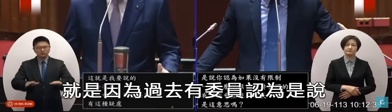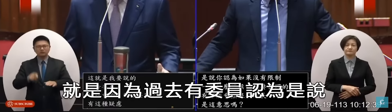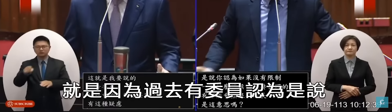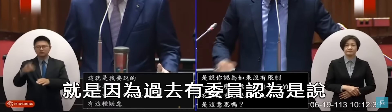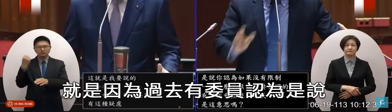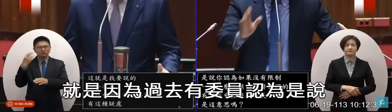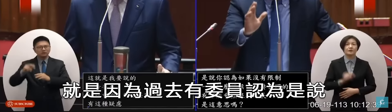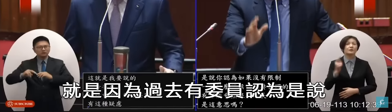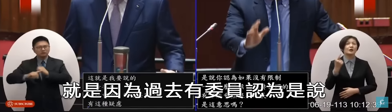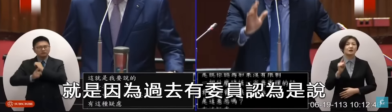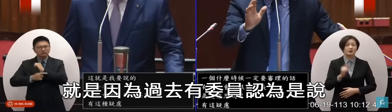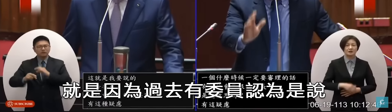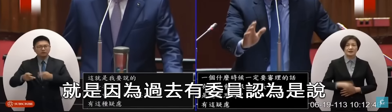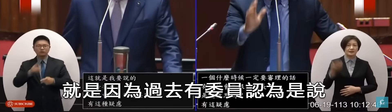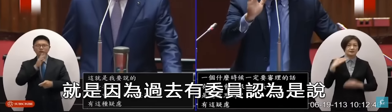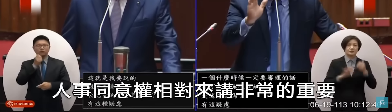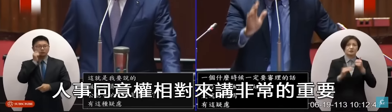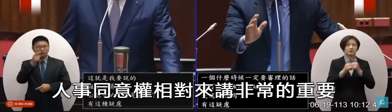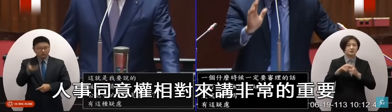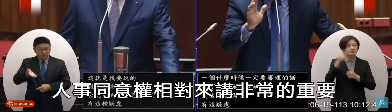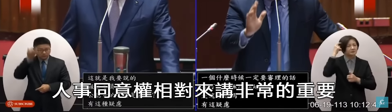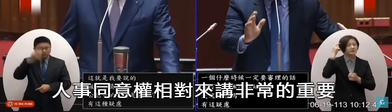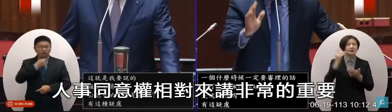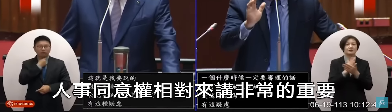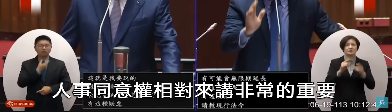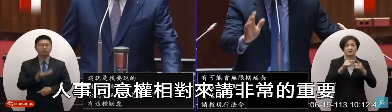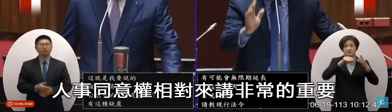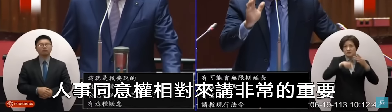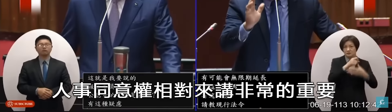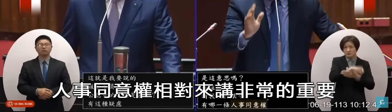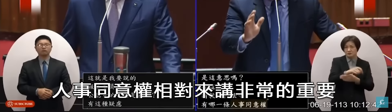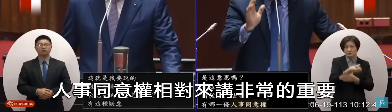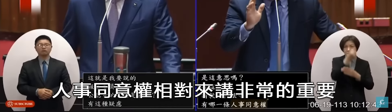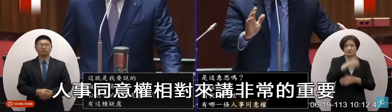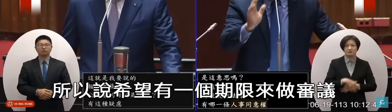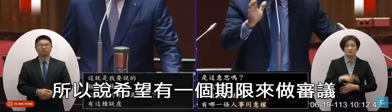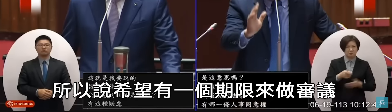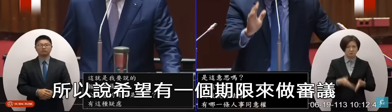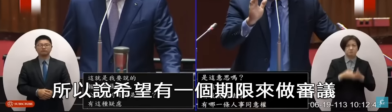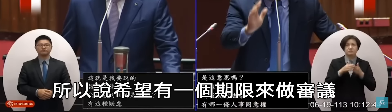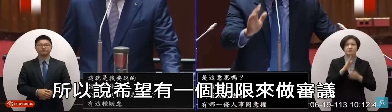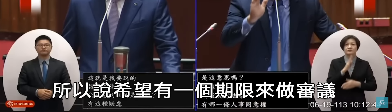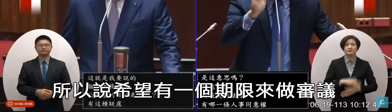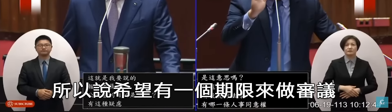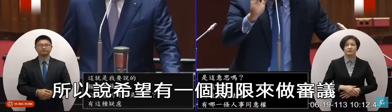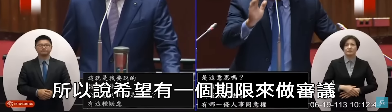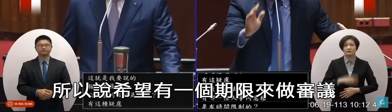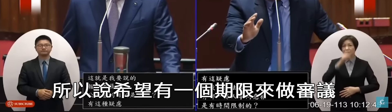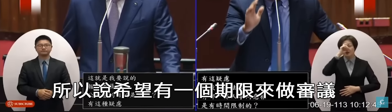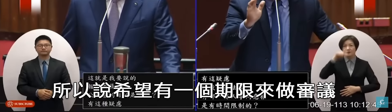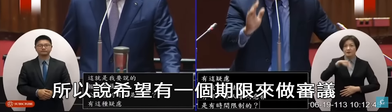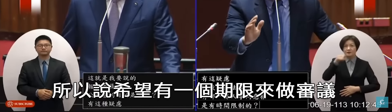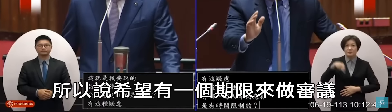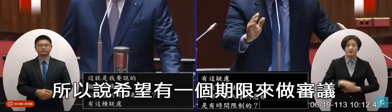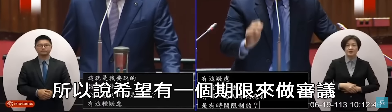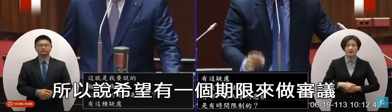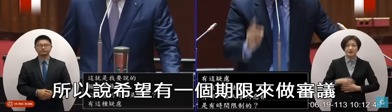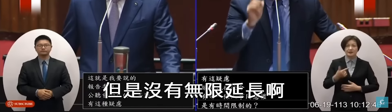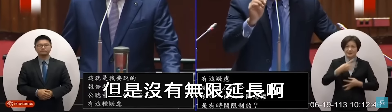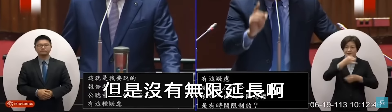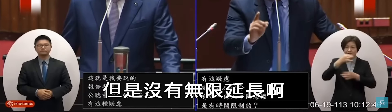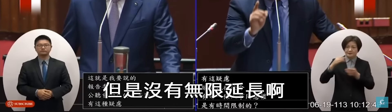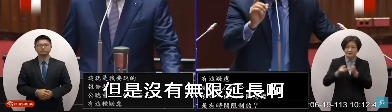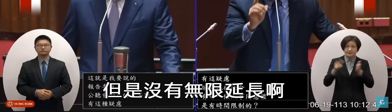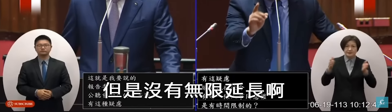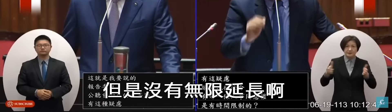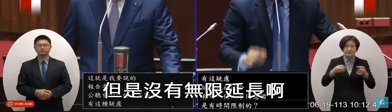1个月， 就是因为过去有委员认为是说人事同意权相对来讲非常的重要，所以说希望有一个期限来做审议，但